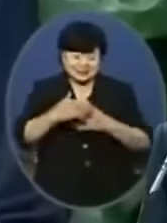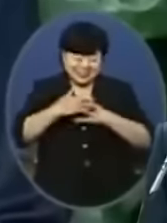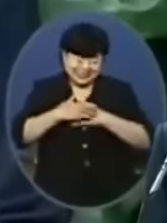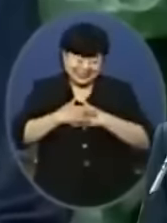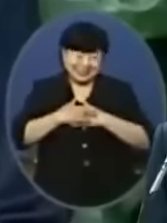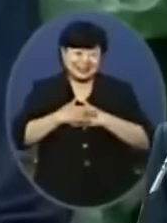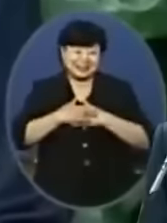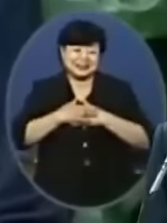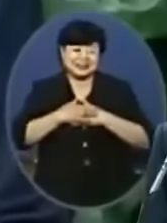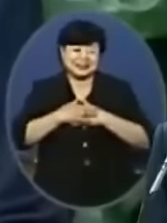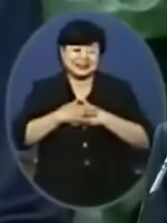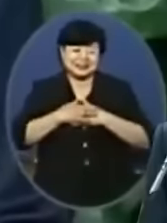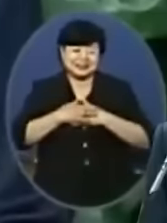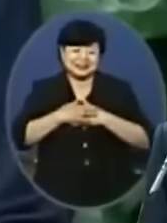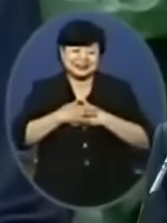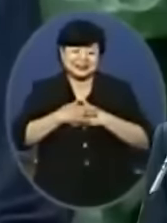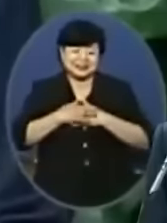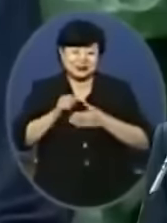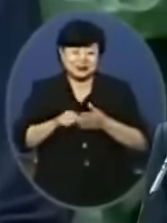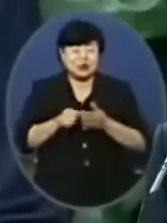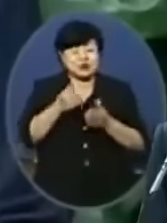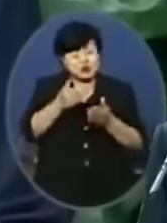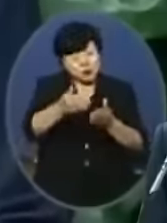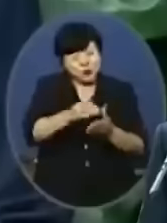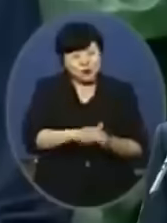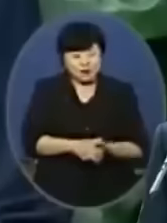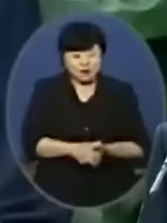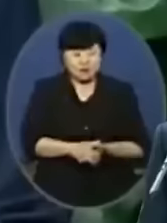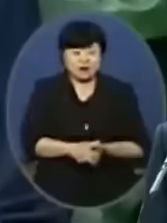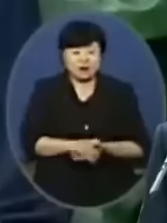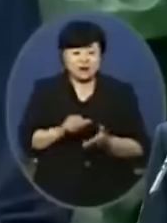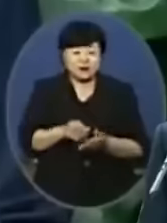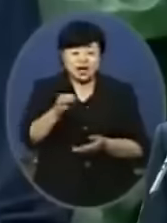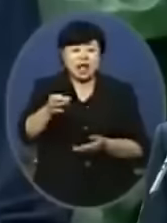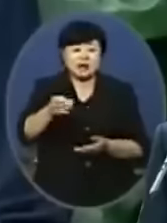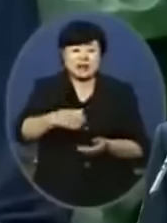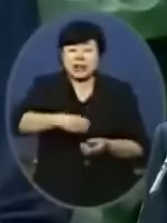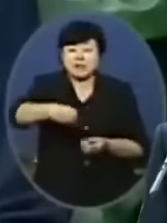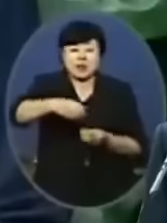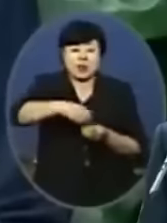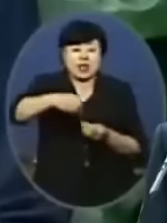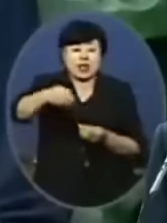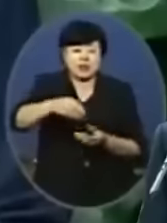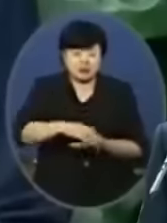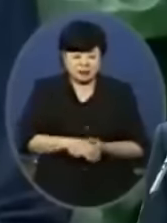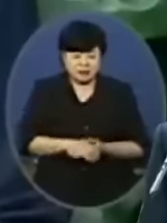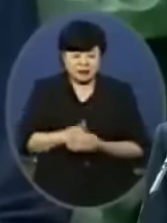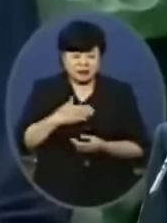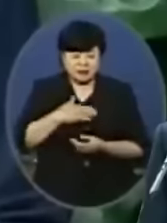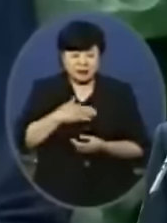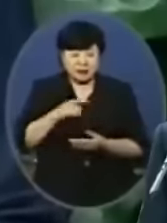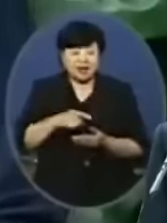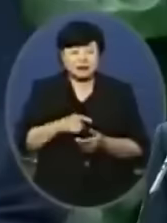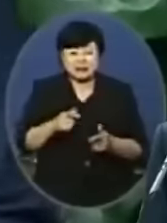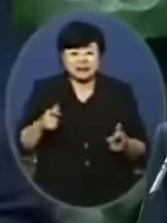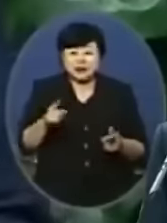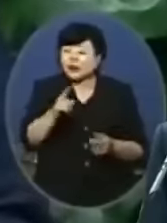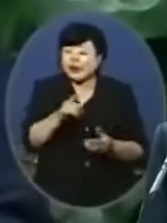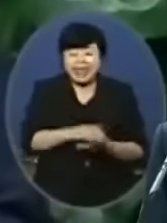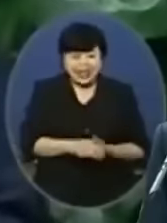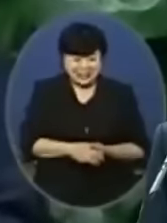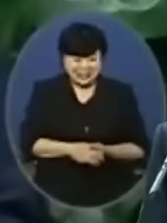나에게 물건 갖다 줘놓고 난 다음에 물건값 다 뽑아가버리고 나에게 안 가면 어떻게